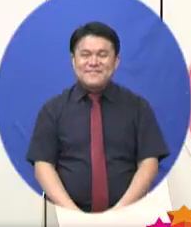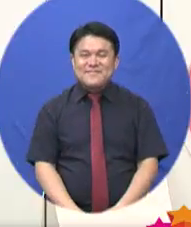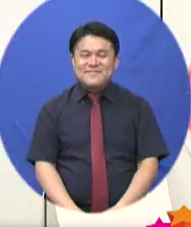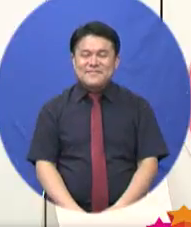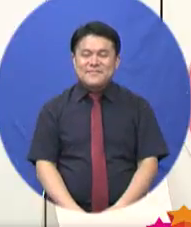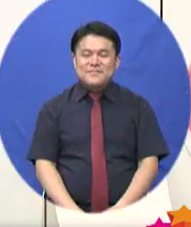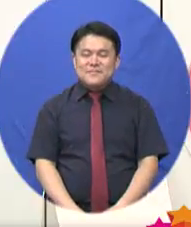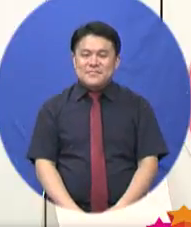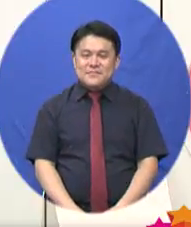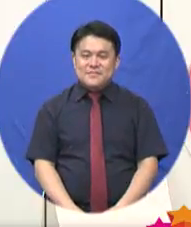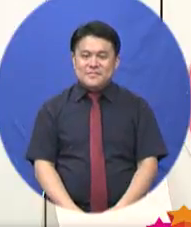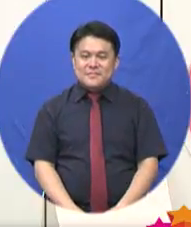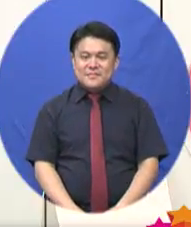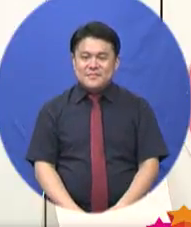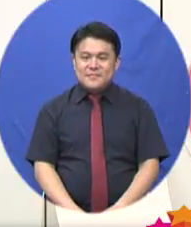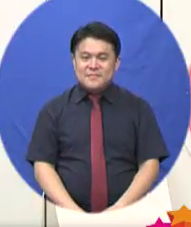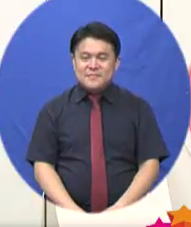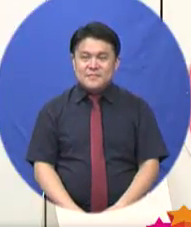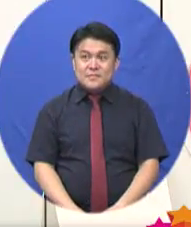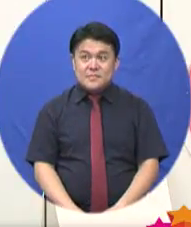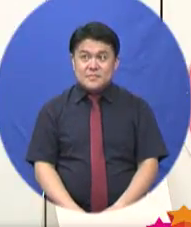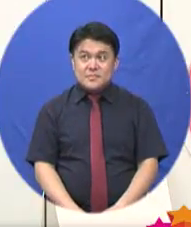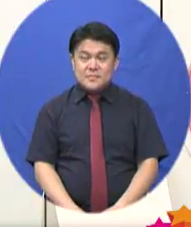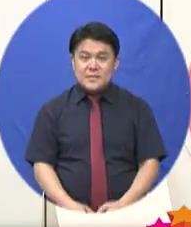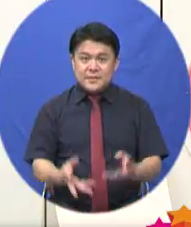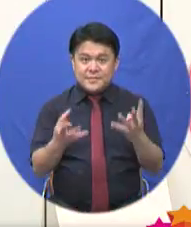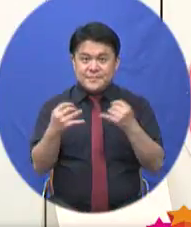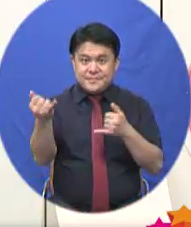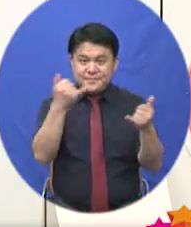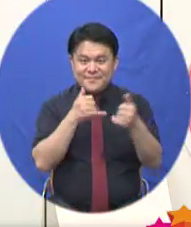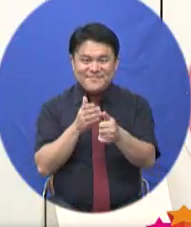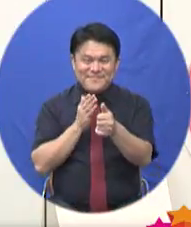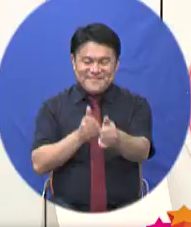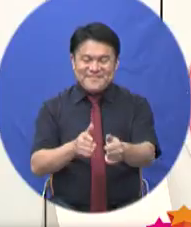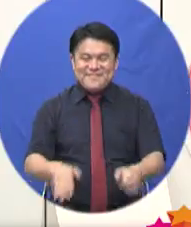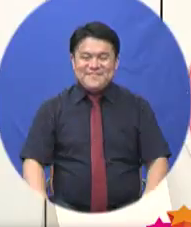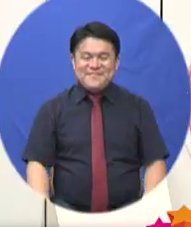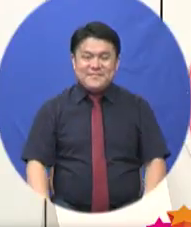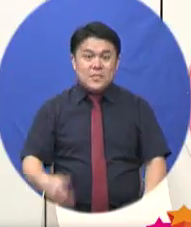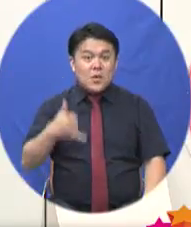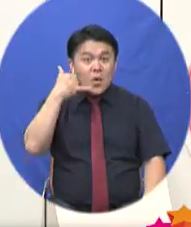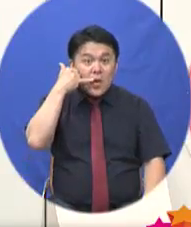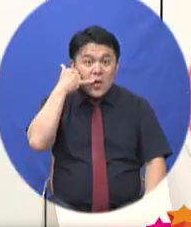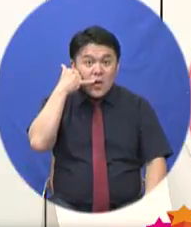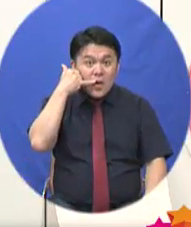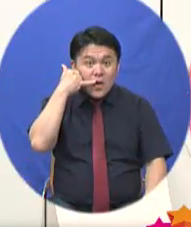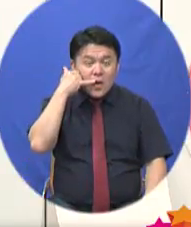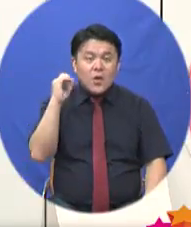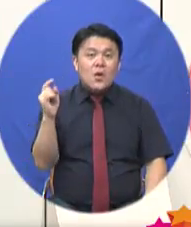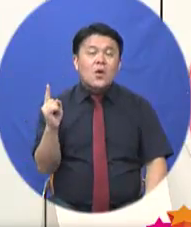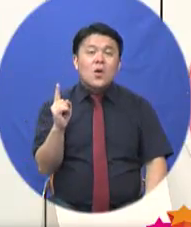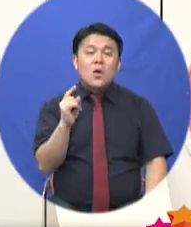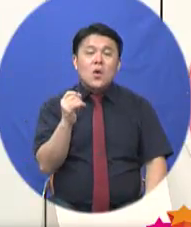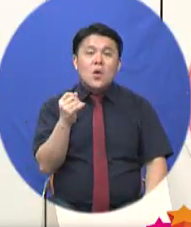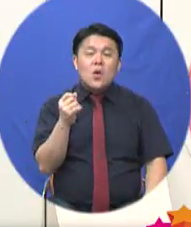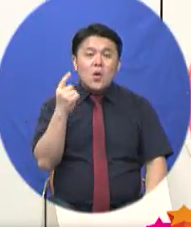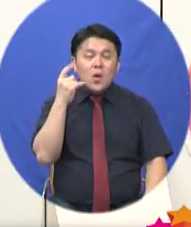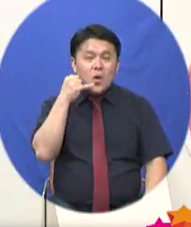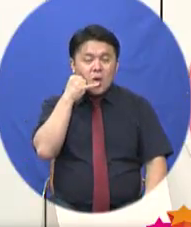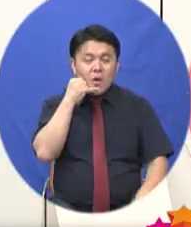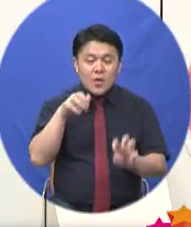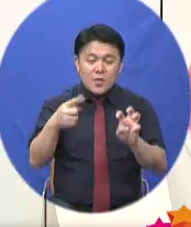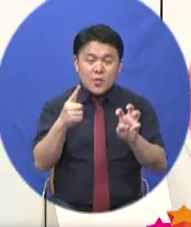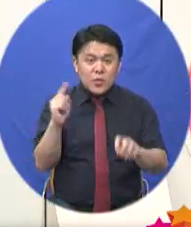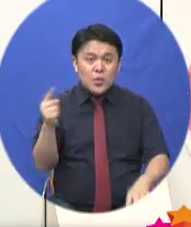하겠습니다. 아, 많이 함께해 주시길 부탁드리고요. 저희 ARS 전화는